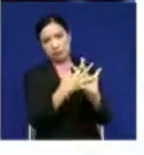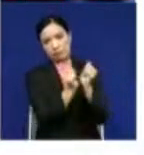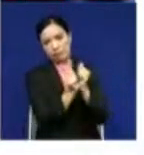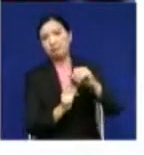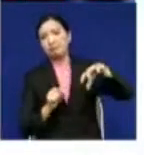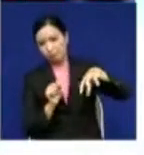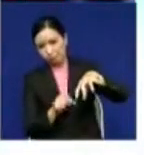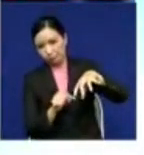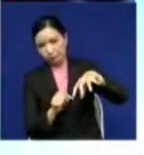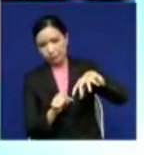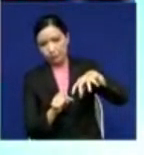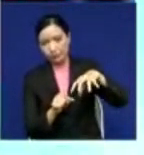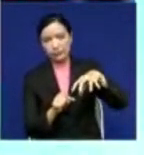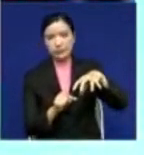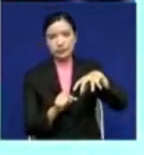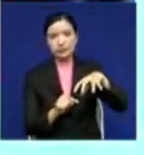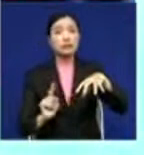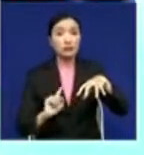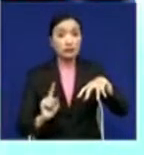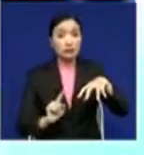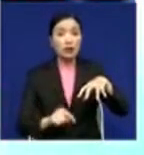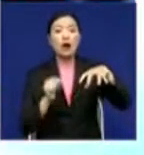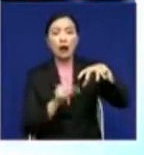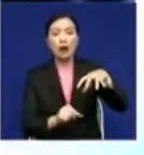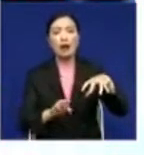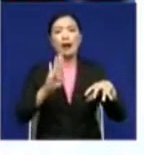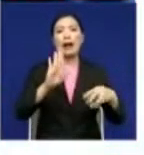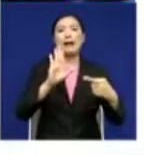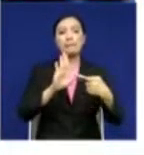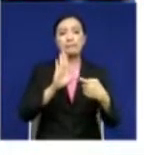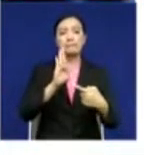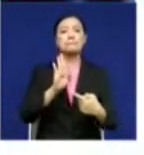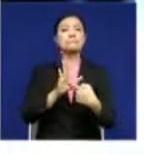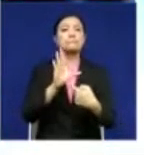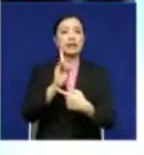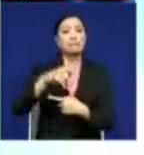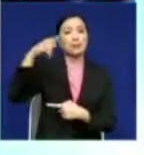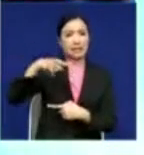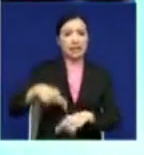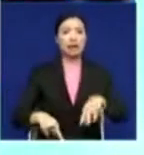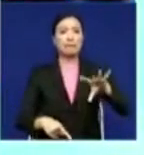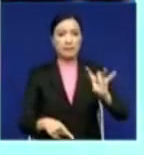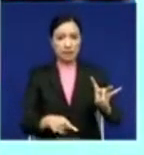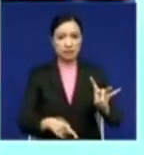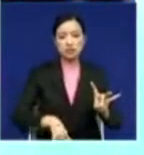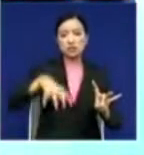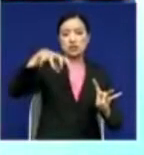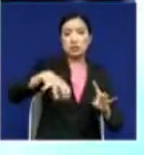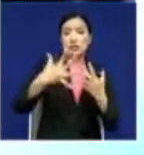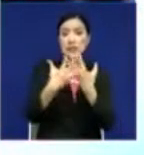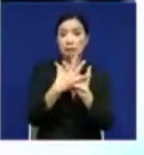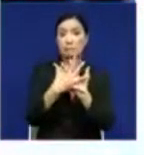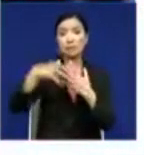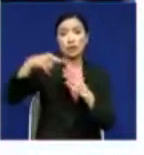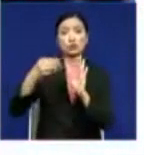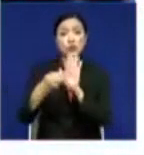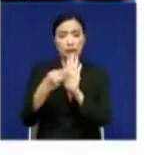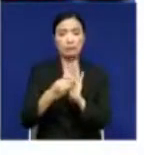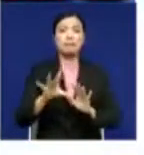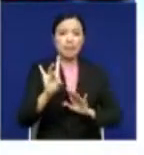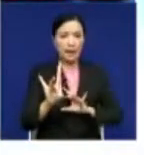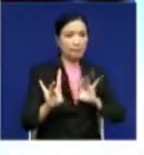ที่ทันทสถานบำบัดพิเศษนะครับ8คนนะครับแล้วก็เรือนจำพิเศษกรุงเทพอีก8คนทั้งหมดนี้ก็